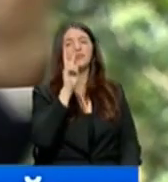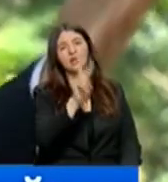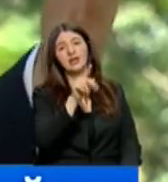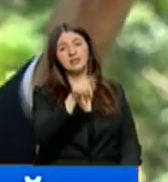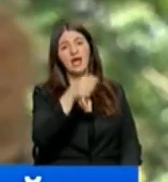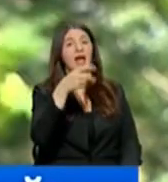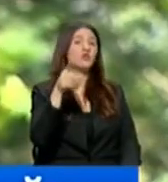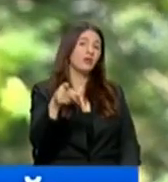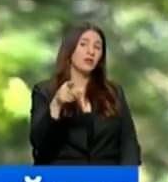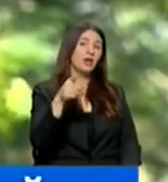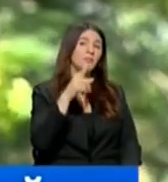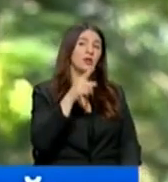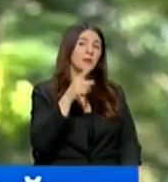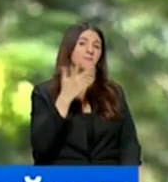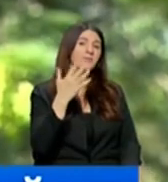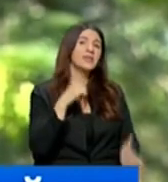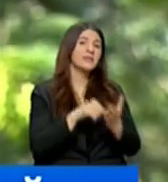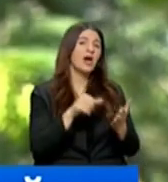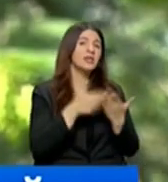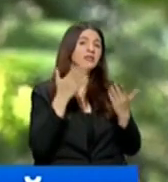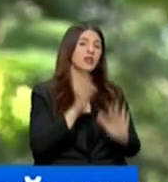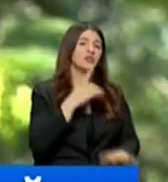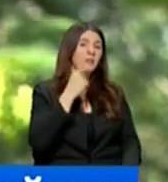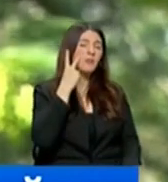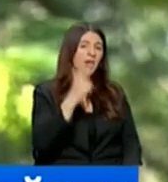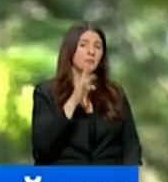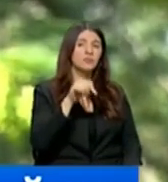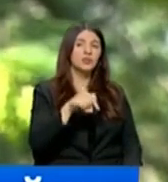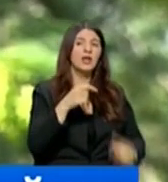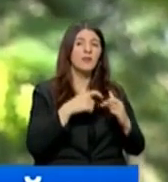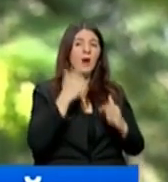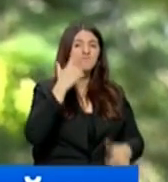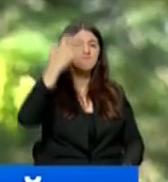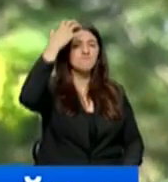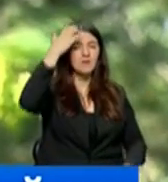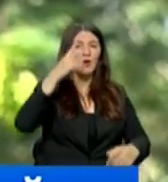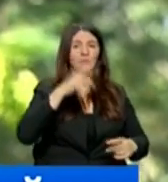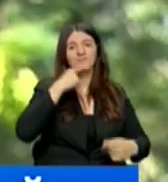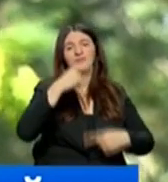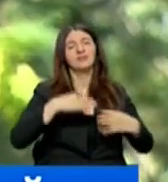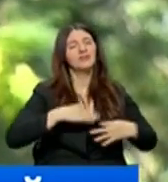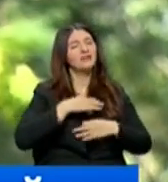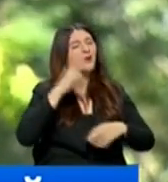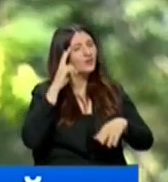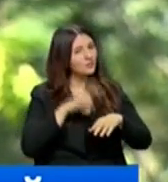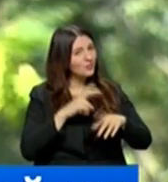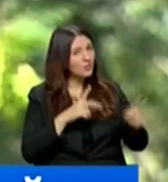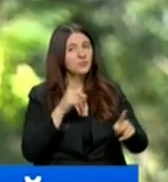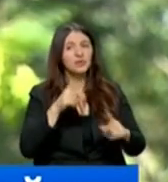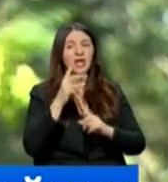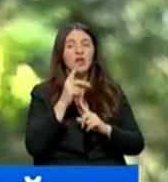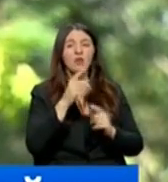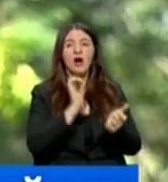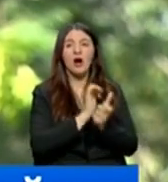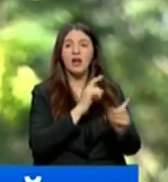size Erdoğan'a, evet. böyle tarihe nasıl kalacaklar diye bakarım. Mesela bugün evet. rahmetli Demirel'in ölüm yıl dönümü, evet. saygıyla anıyorum. Evet, evet. Bugünlerde İnönü